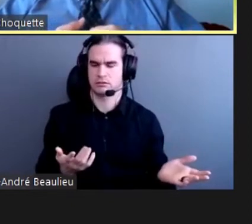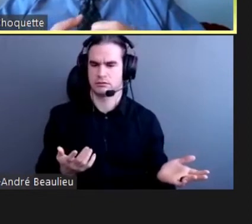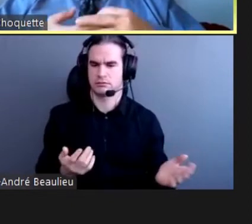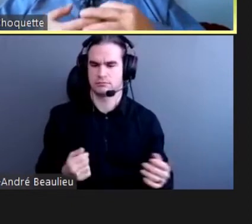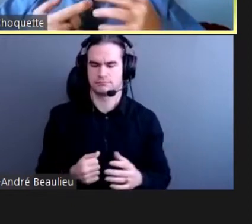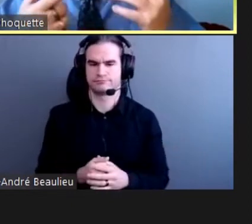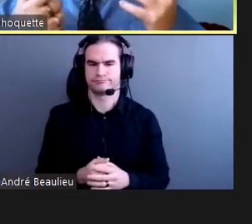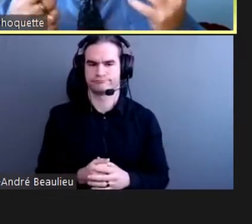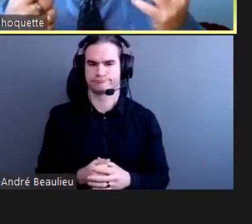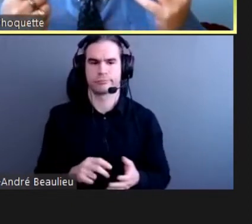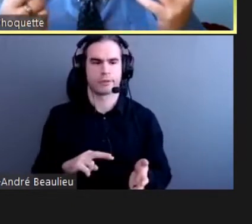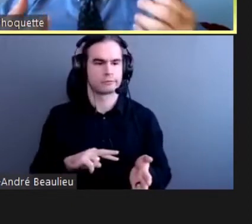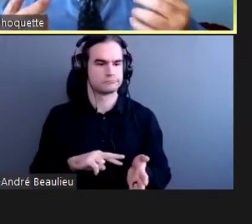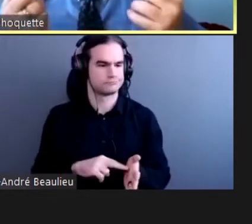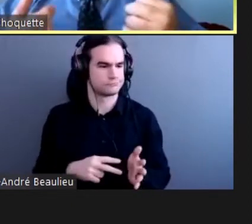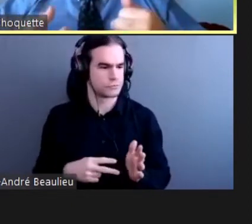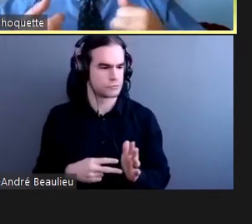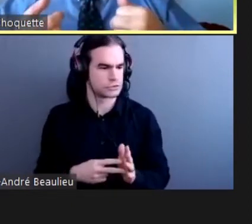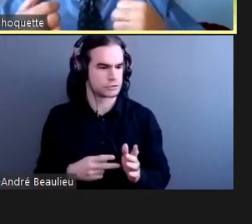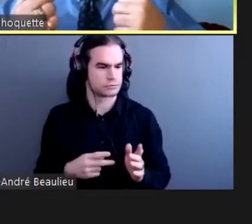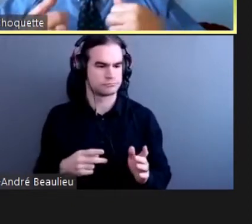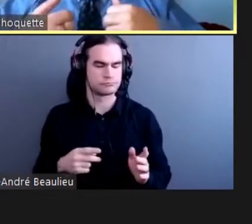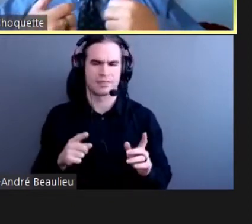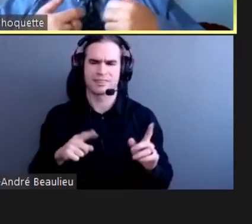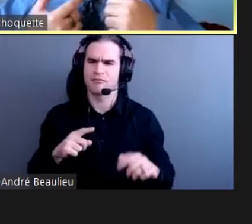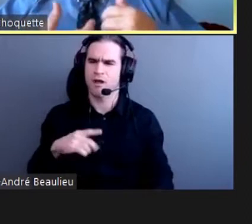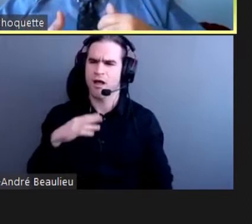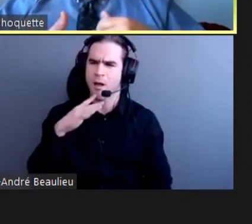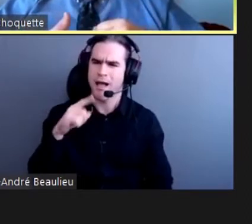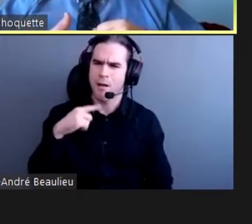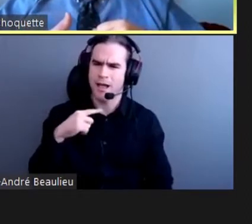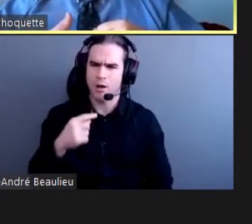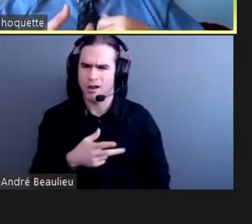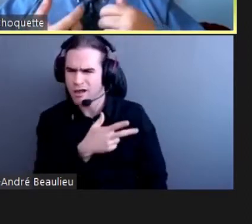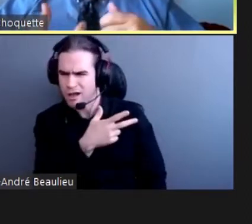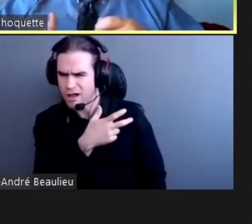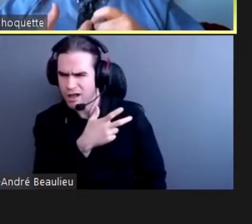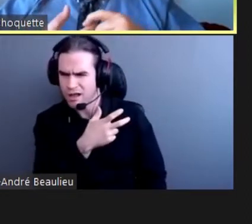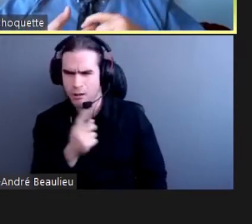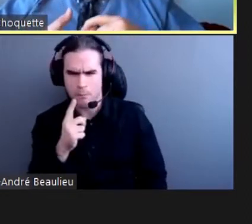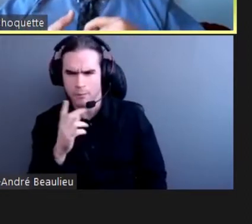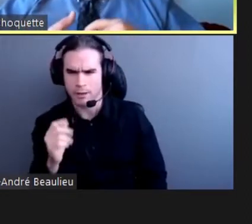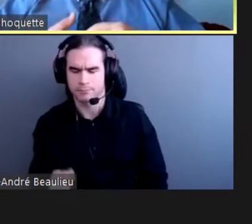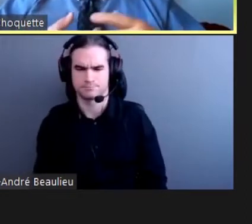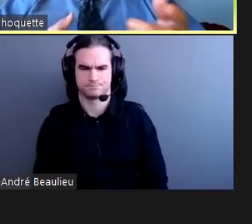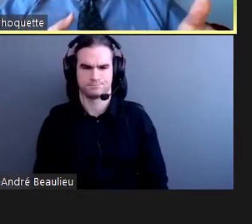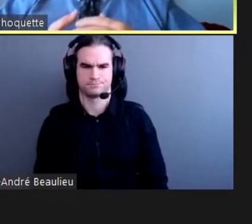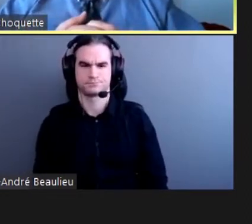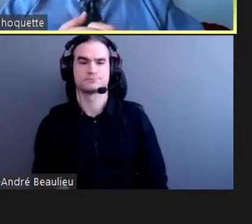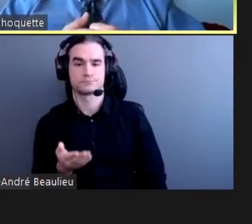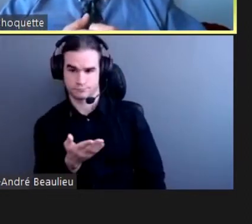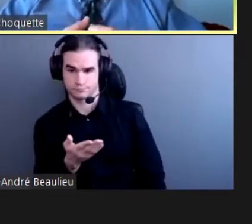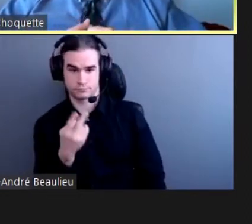personne, que certains sons de la parole ne seront pas entendus. Prochaine diapo.